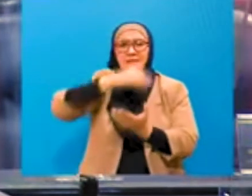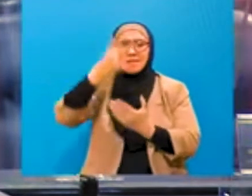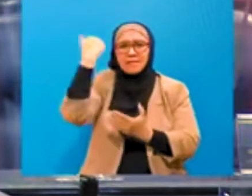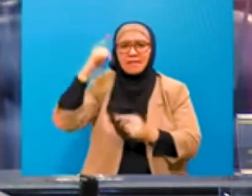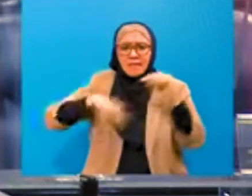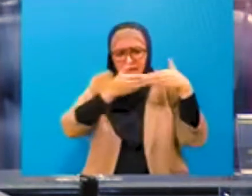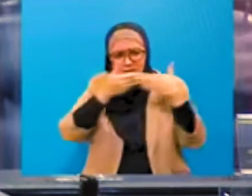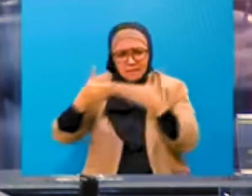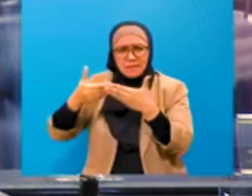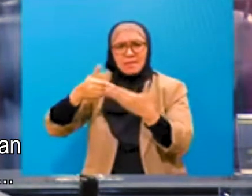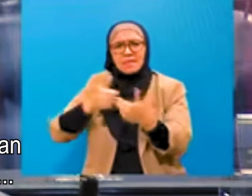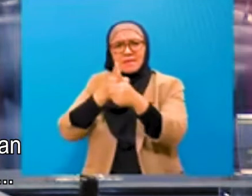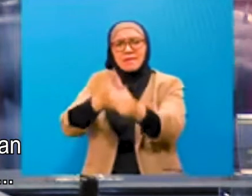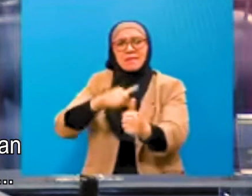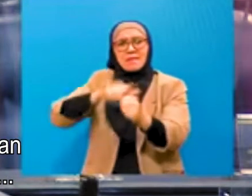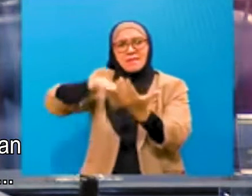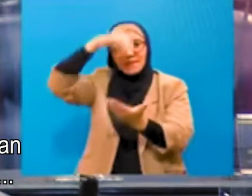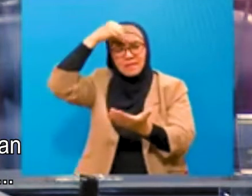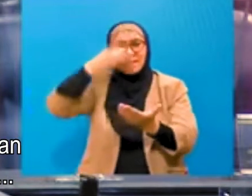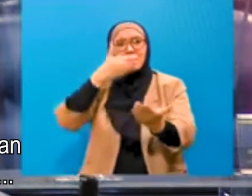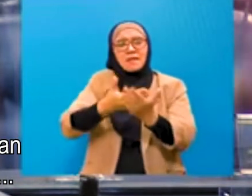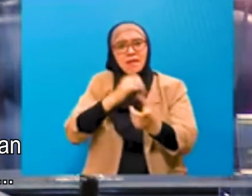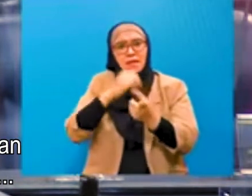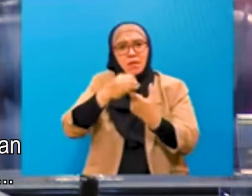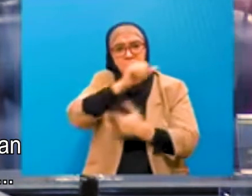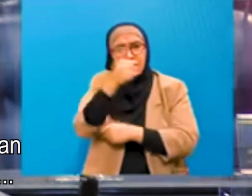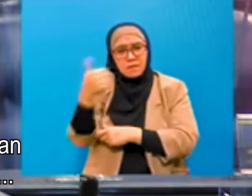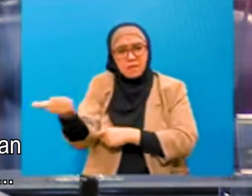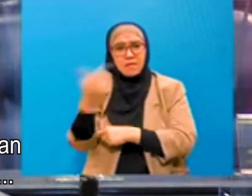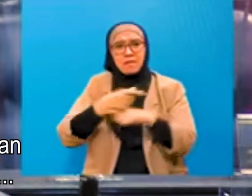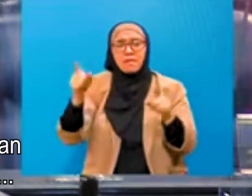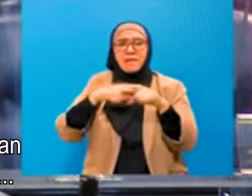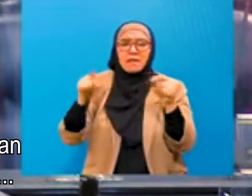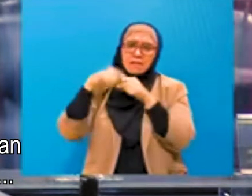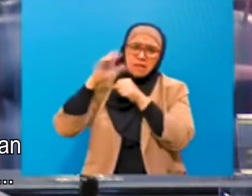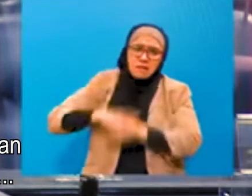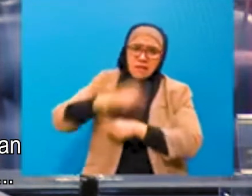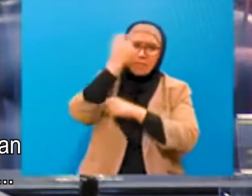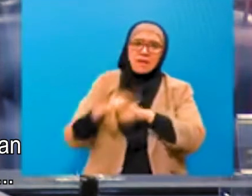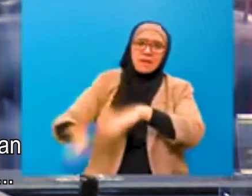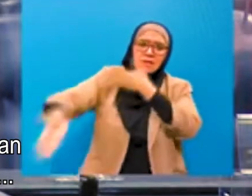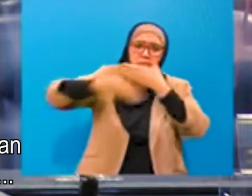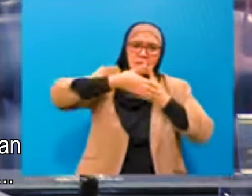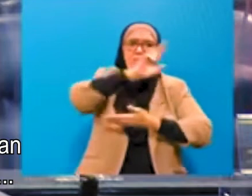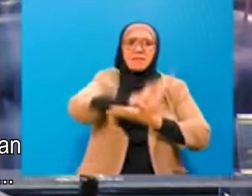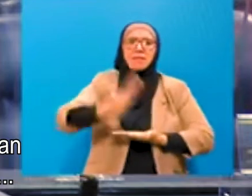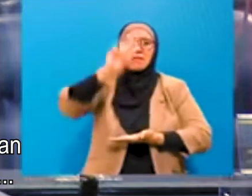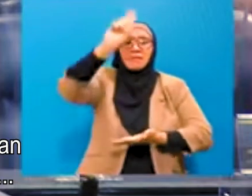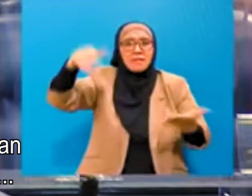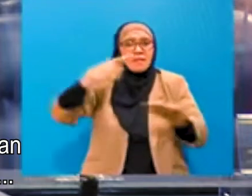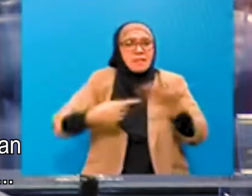tekanan untuk bergaul kembali dalam suasana keempat dan sebagainya jadi apo persediaan jika Kementerian pengajian tinggi